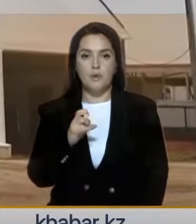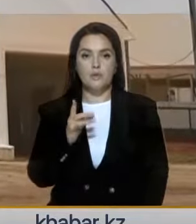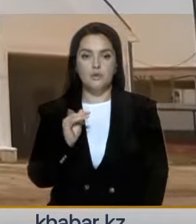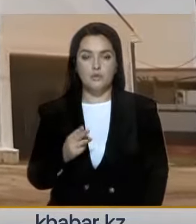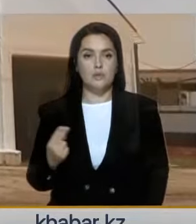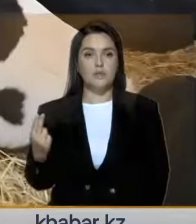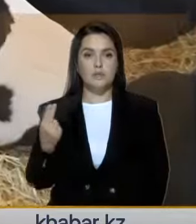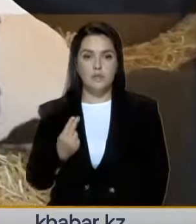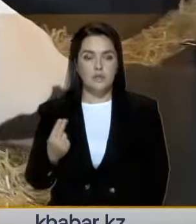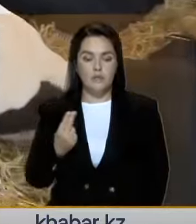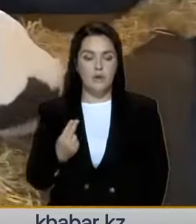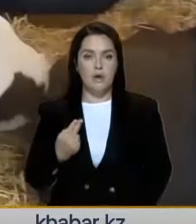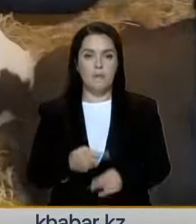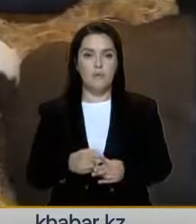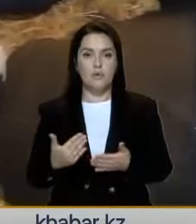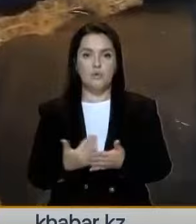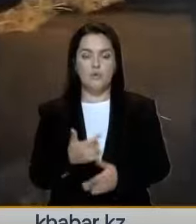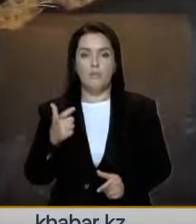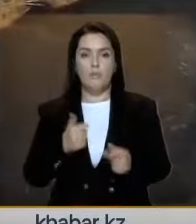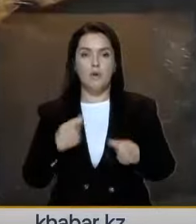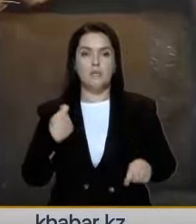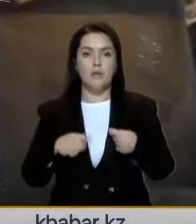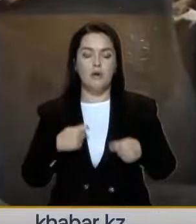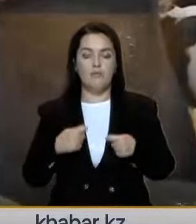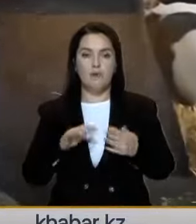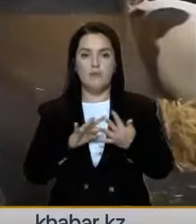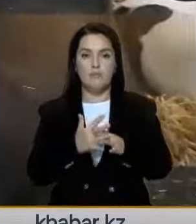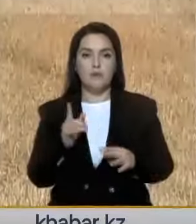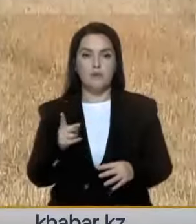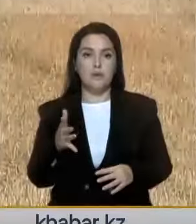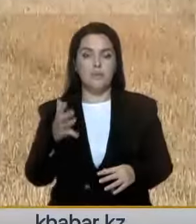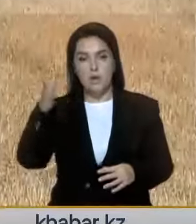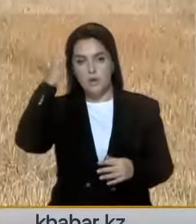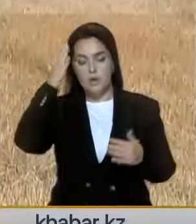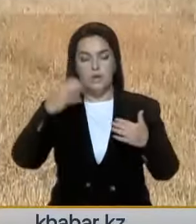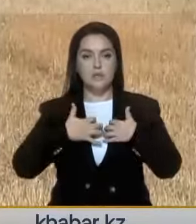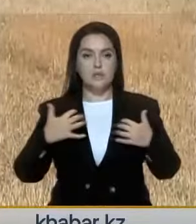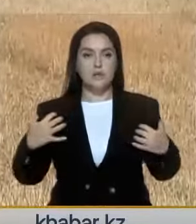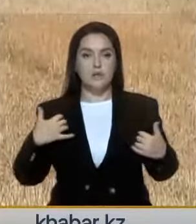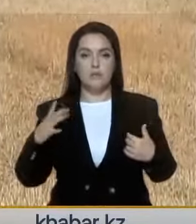района премьер-министр посетил новую молочно-товарную ферму на 1500 голов скота и ознакомился с